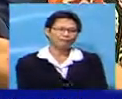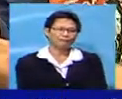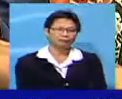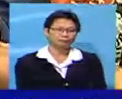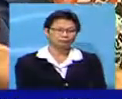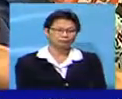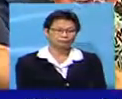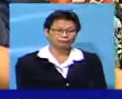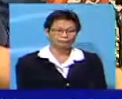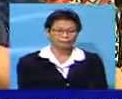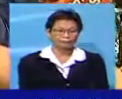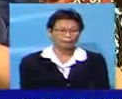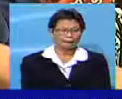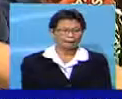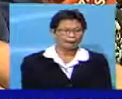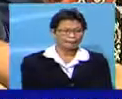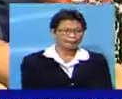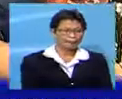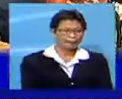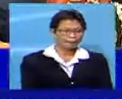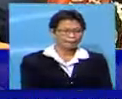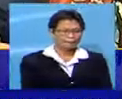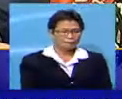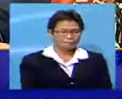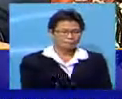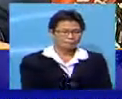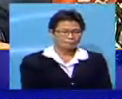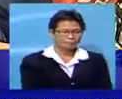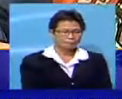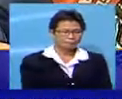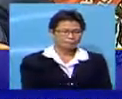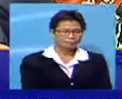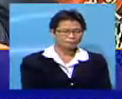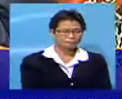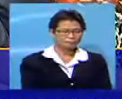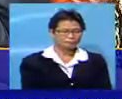Kita tahu bahawa insiden ini tidak sepatutnya. Semua